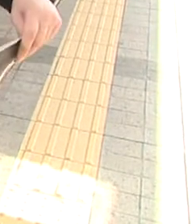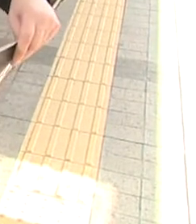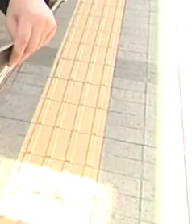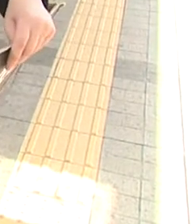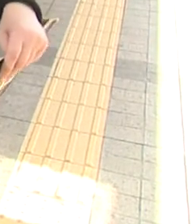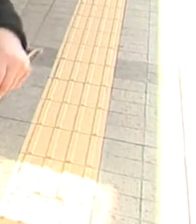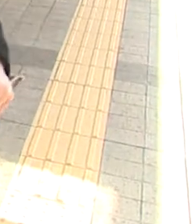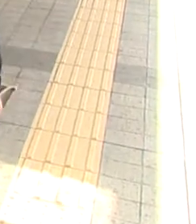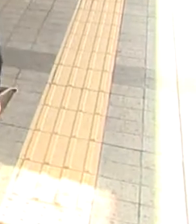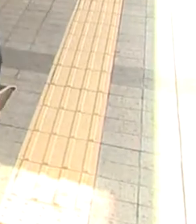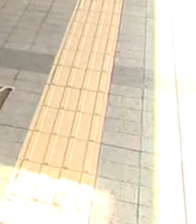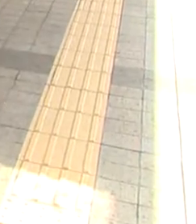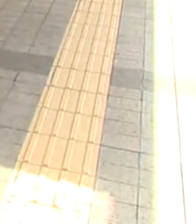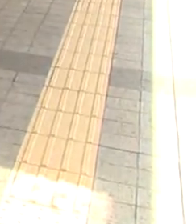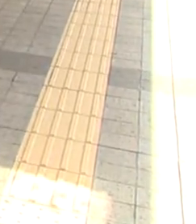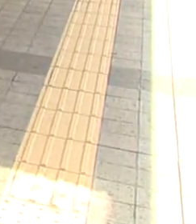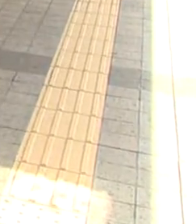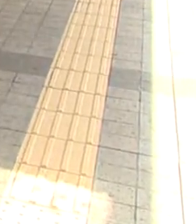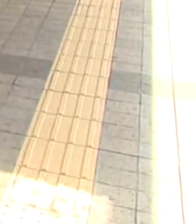ちら。